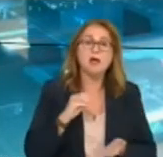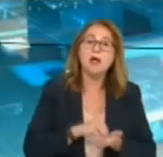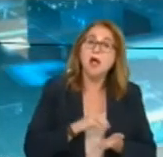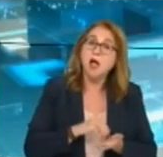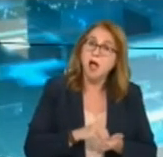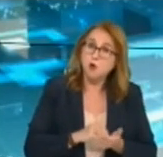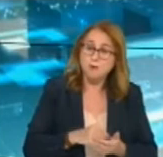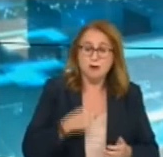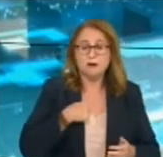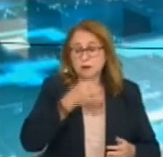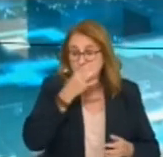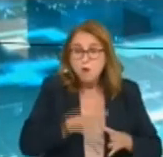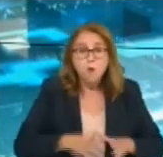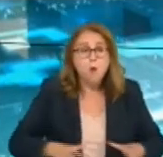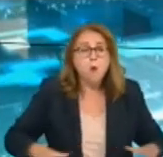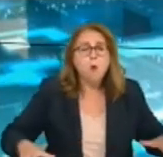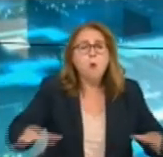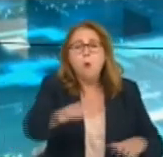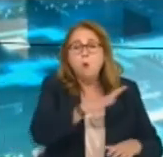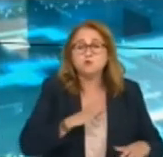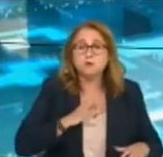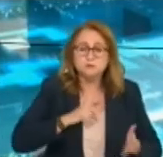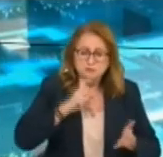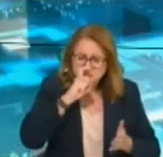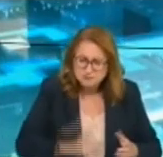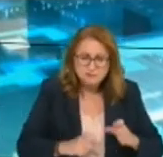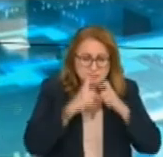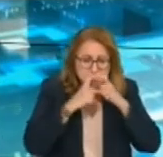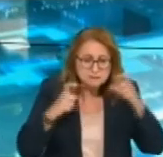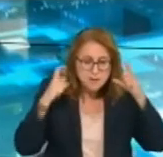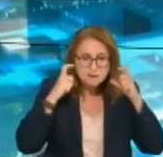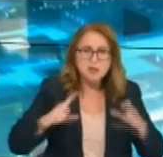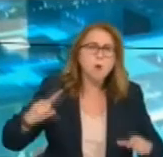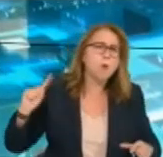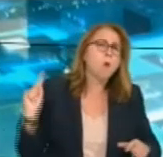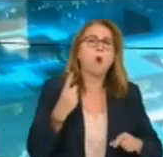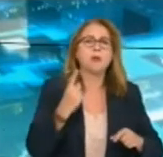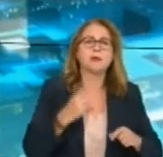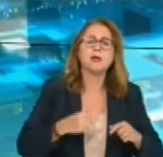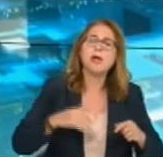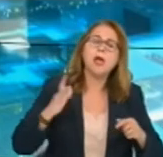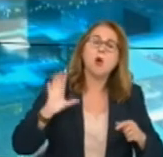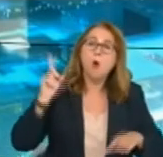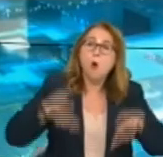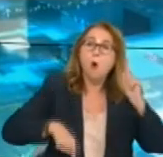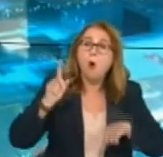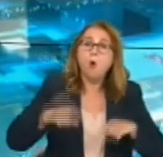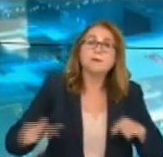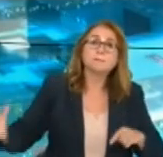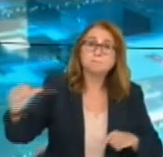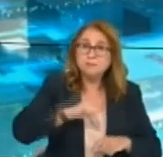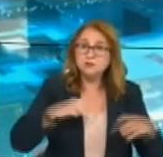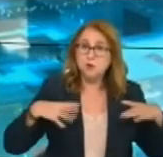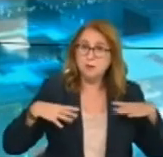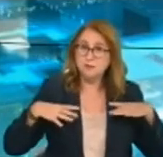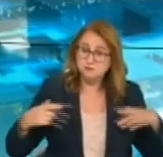για γενικευμένη χρήση μάσκας για μια εβδομάδα σε όλους τους χώρους, από όσους ταξιδιώτες επιστρέφουν από διακοπές σε